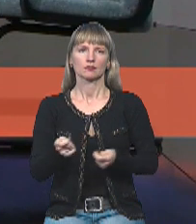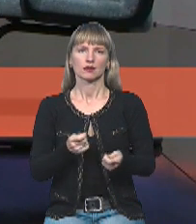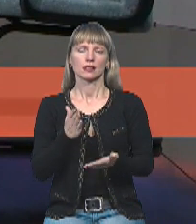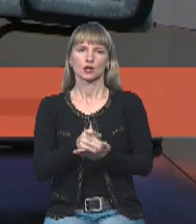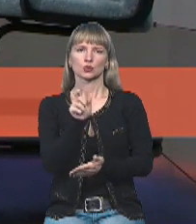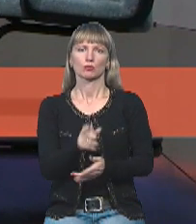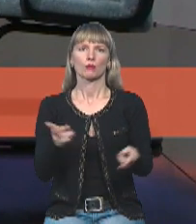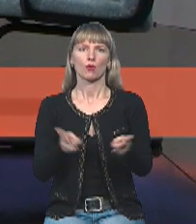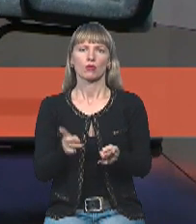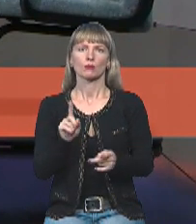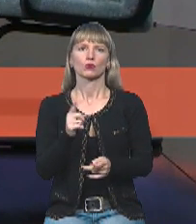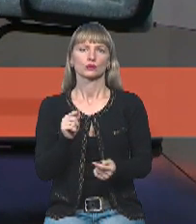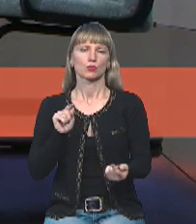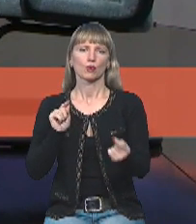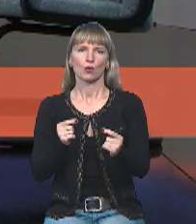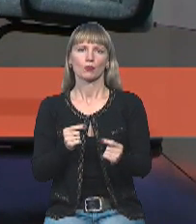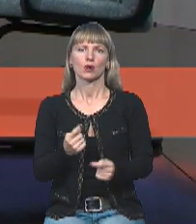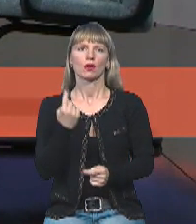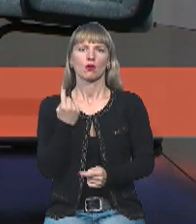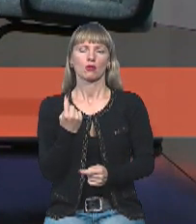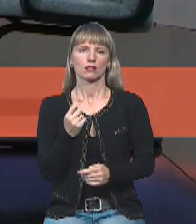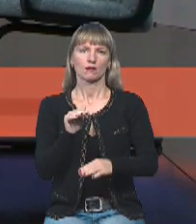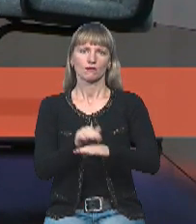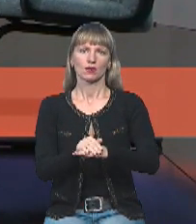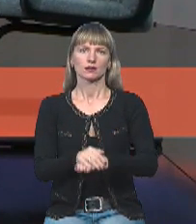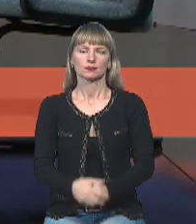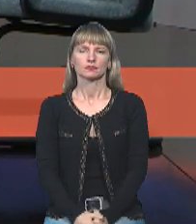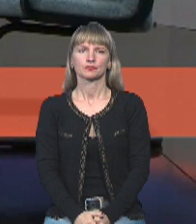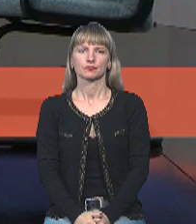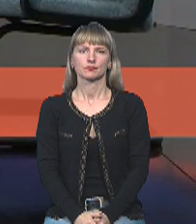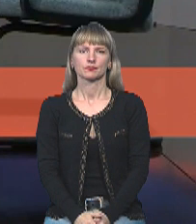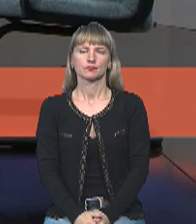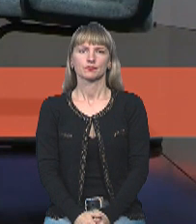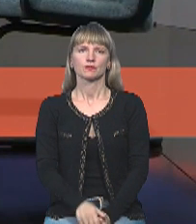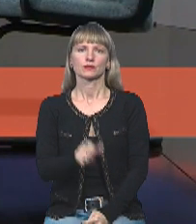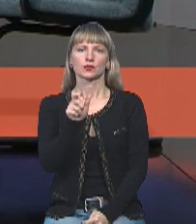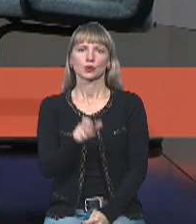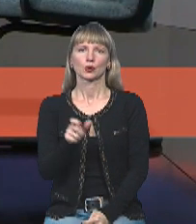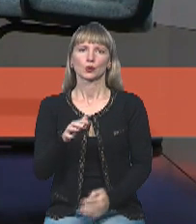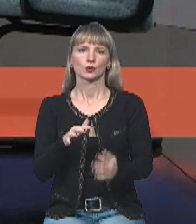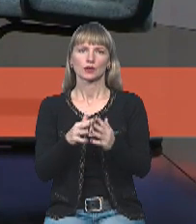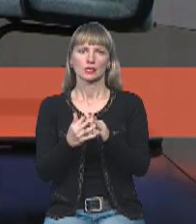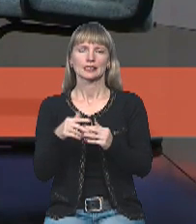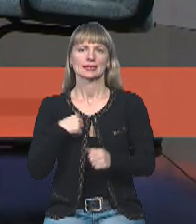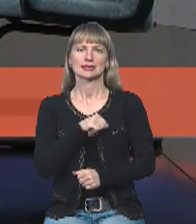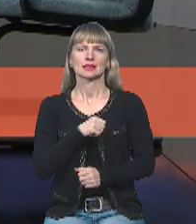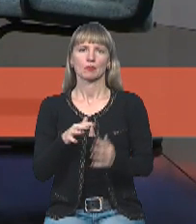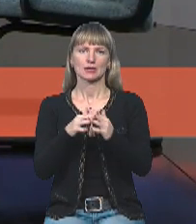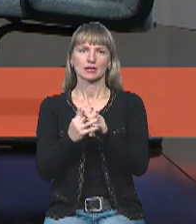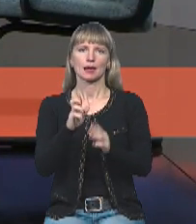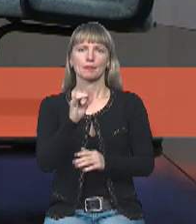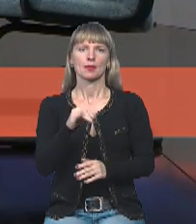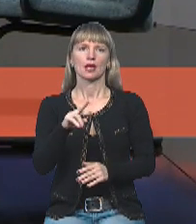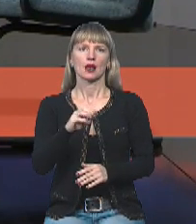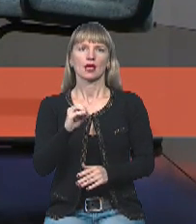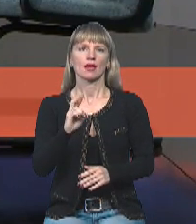в цьому. Чому опір? Один аргумент. Пані Тетяно. Люди на селі, я сама з села Біляївка,